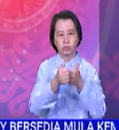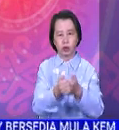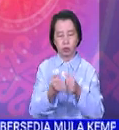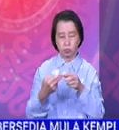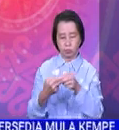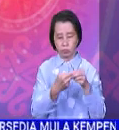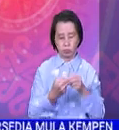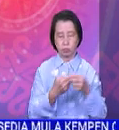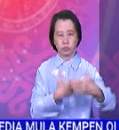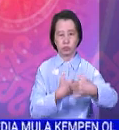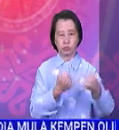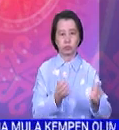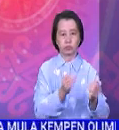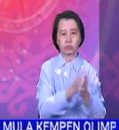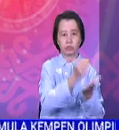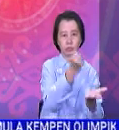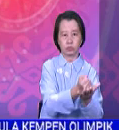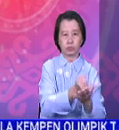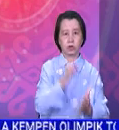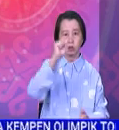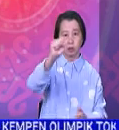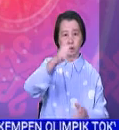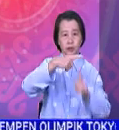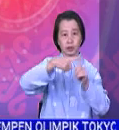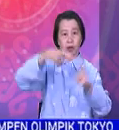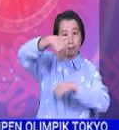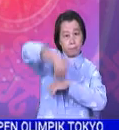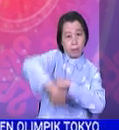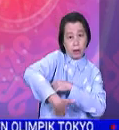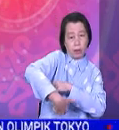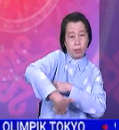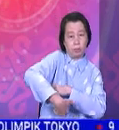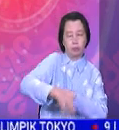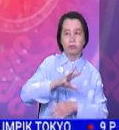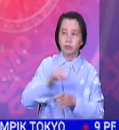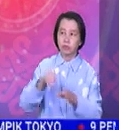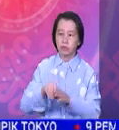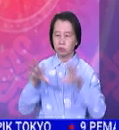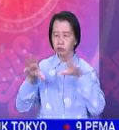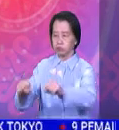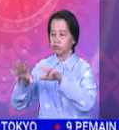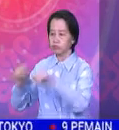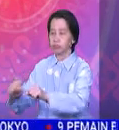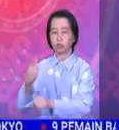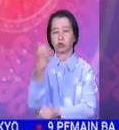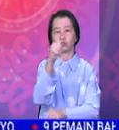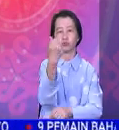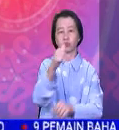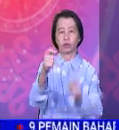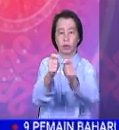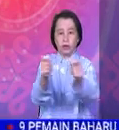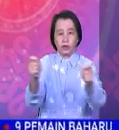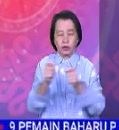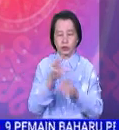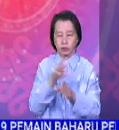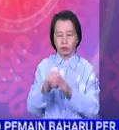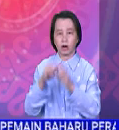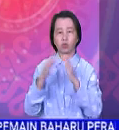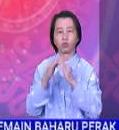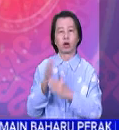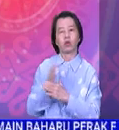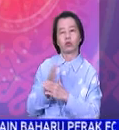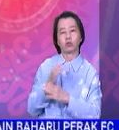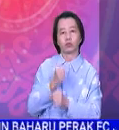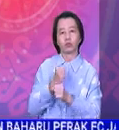bersepadu jabatan imigresen Sabah tengah malam tadi ia melibatkan serbuan di 10 lokasi termasuk rumah kongsi